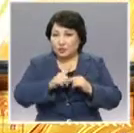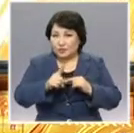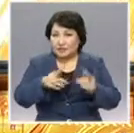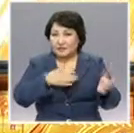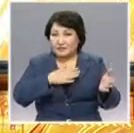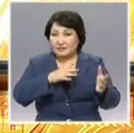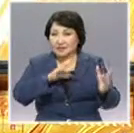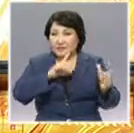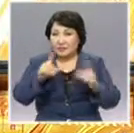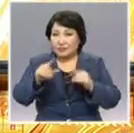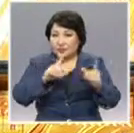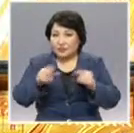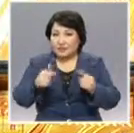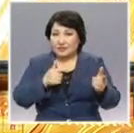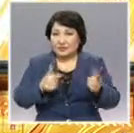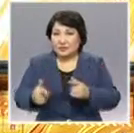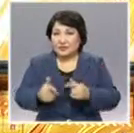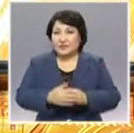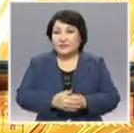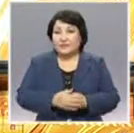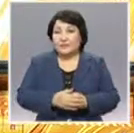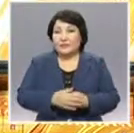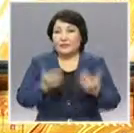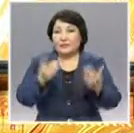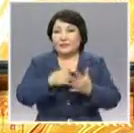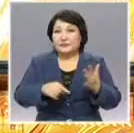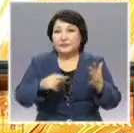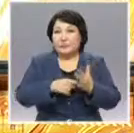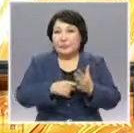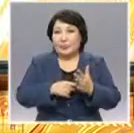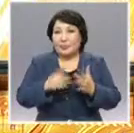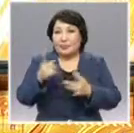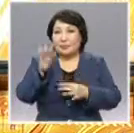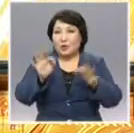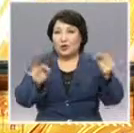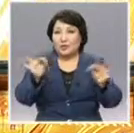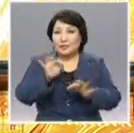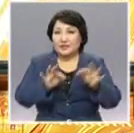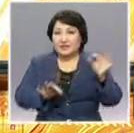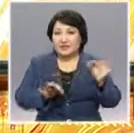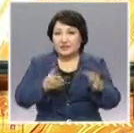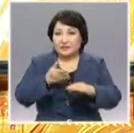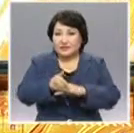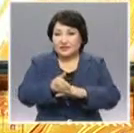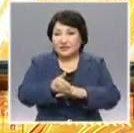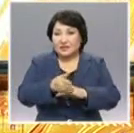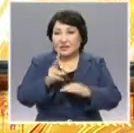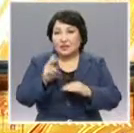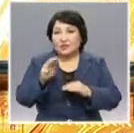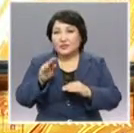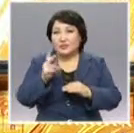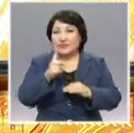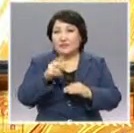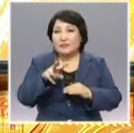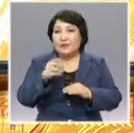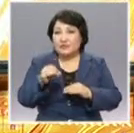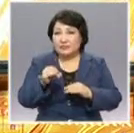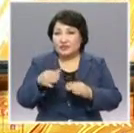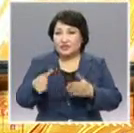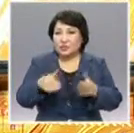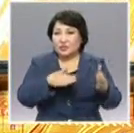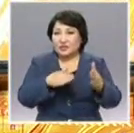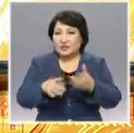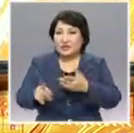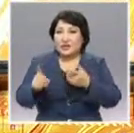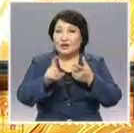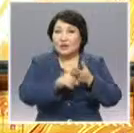енді қалаға бір проектпен шығып жатырмыз. Ана көкжиек пен Первомайканың арасындағы жолды қосуға. Қазіргі уақытта